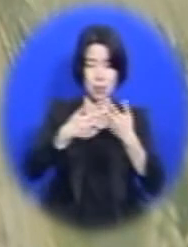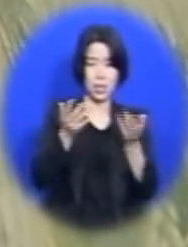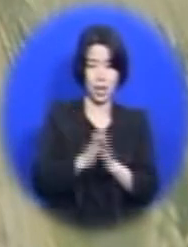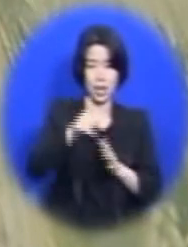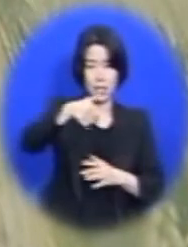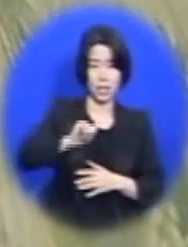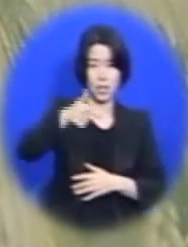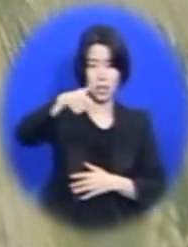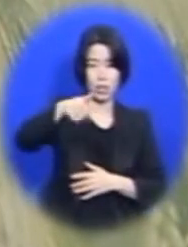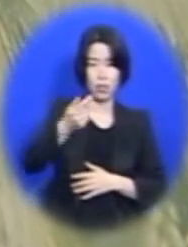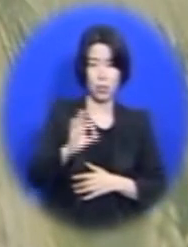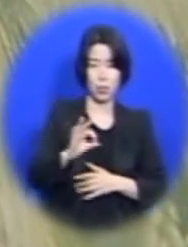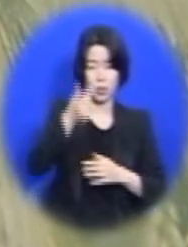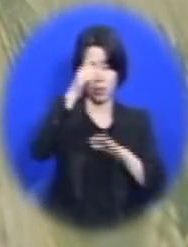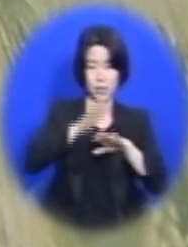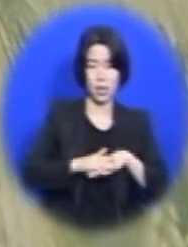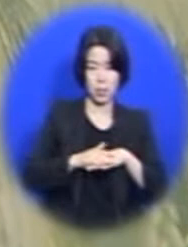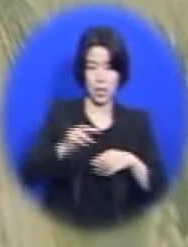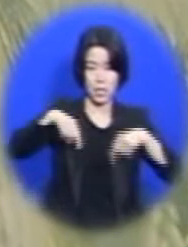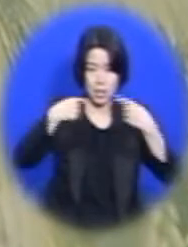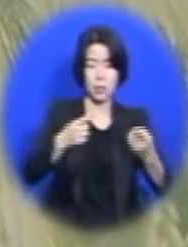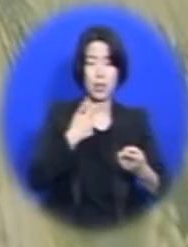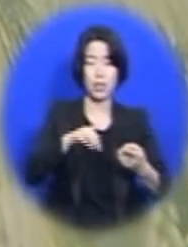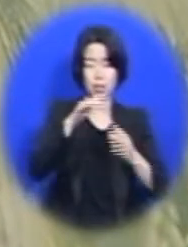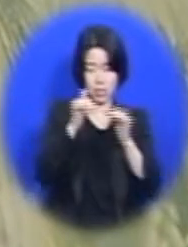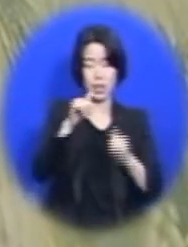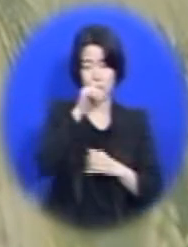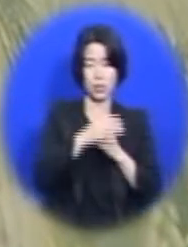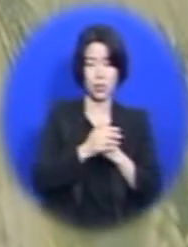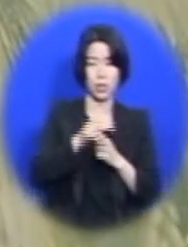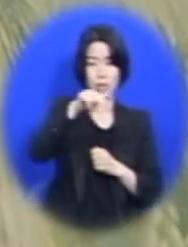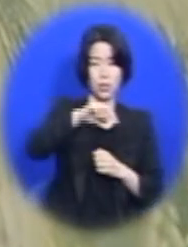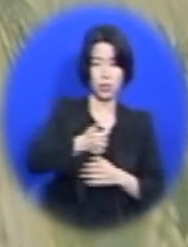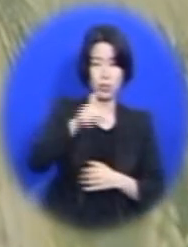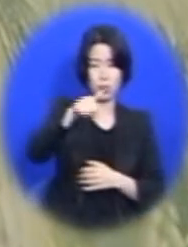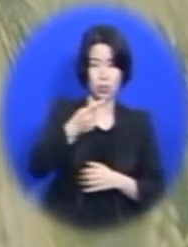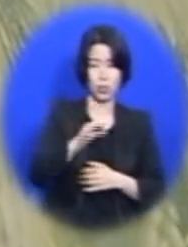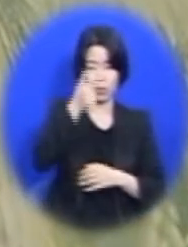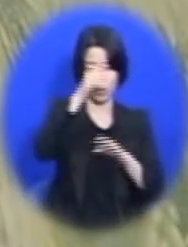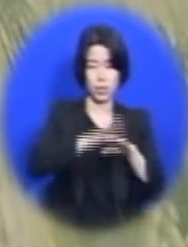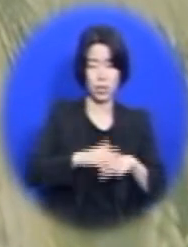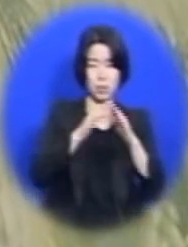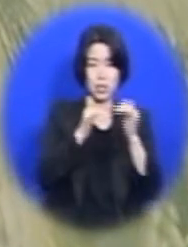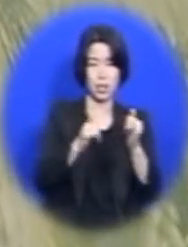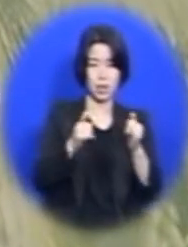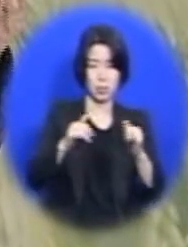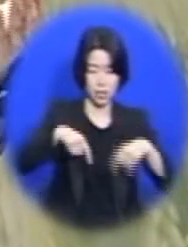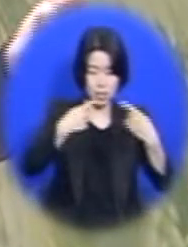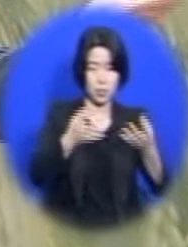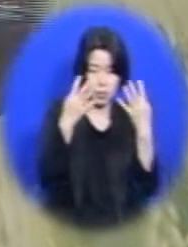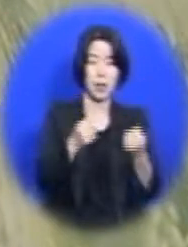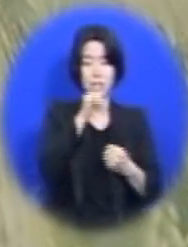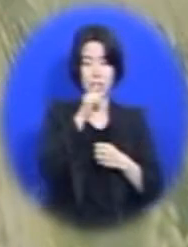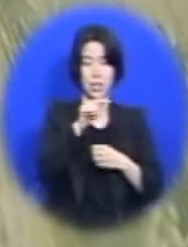기공예배에 참석하셨던 분들이 이 자리에 계십니다. 중공예배에 참석하신 분들이 많았어요. 이 예배당